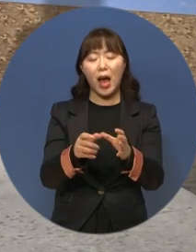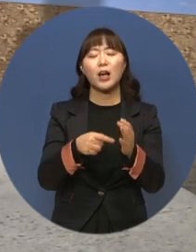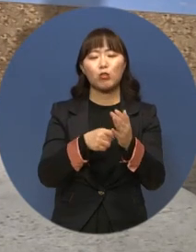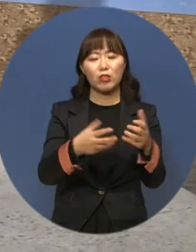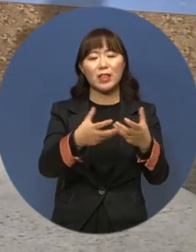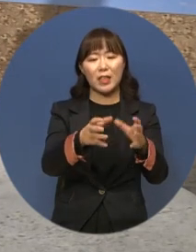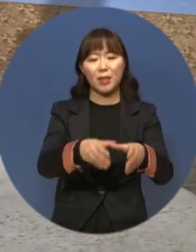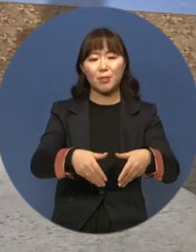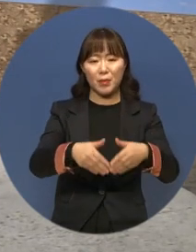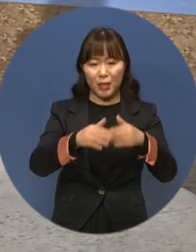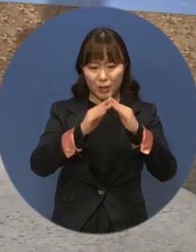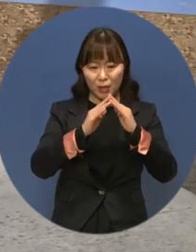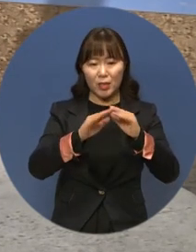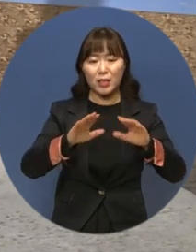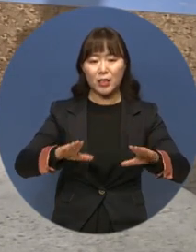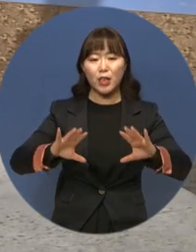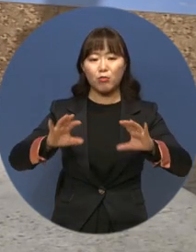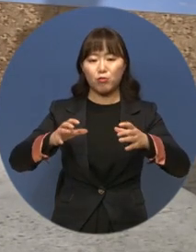추진단이 만들어져서 그렇죠. 이제